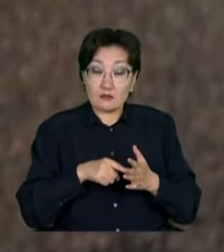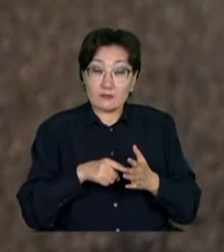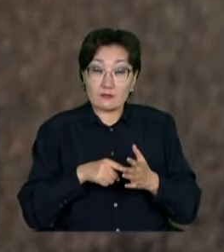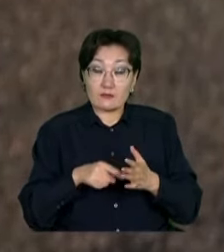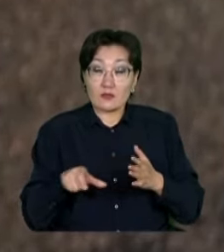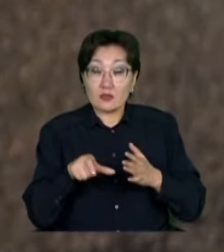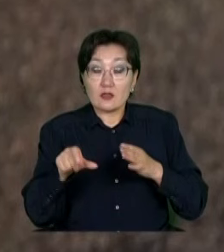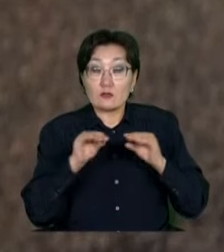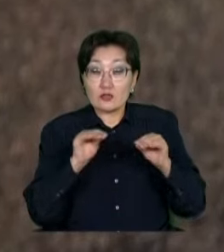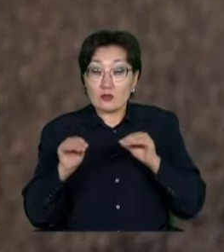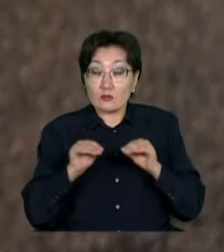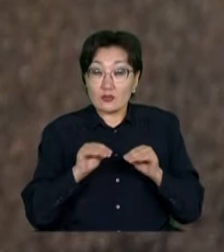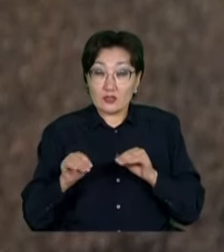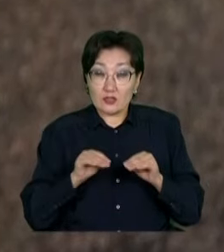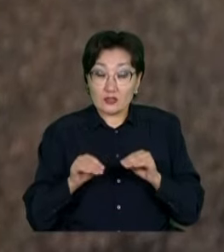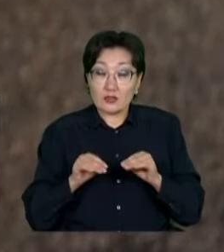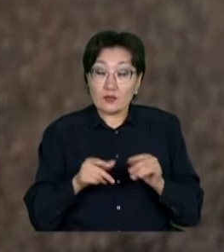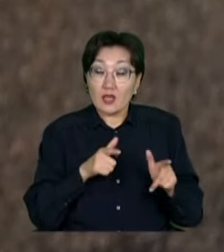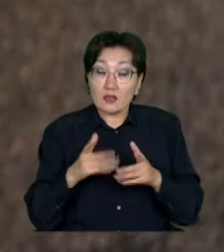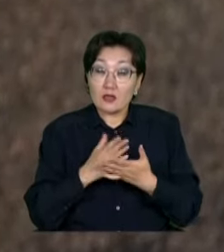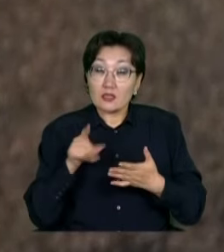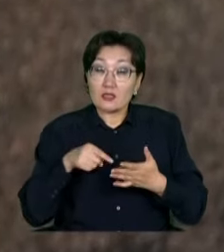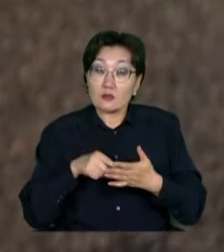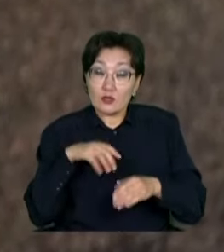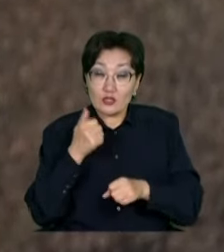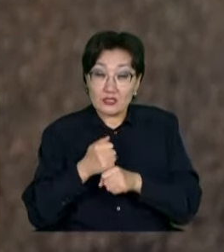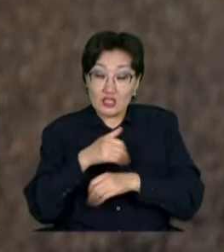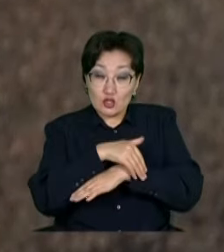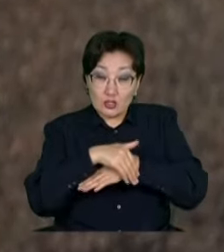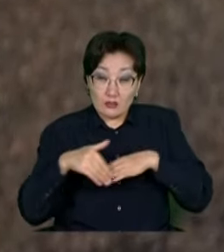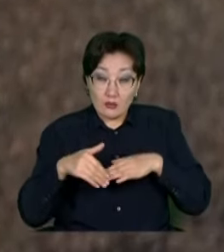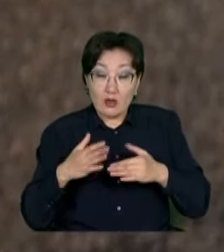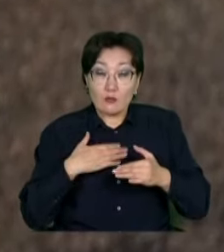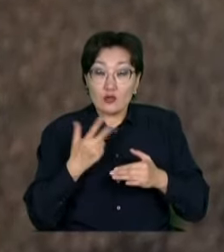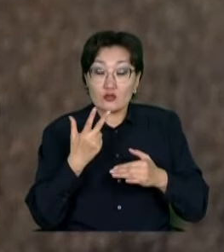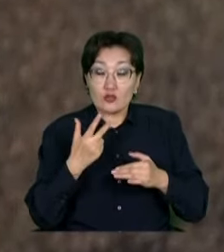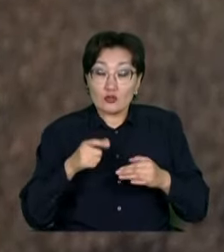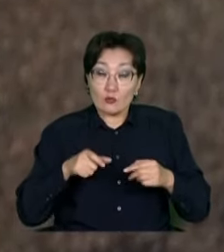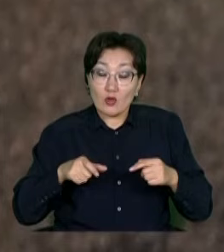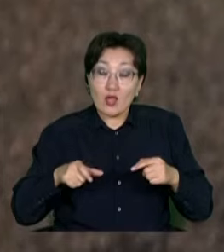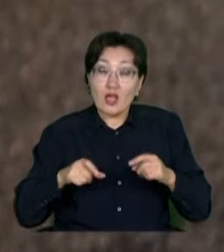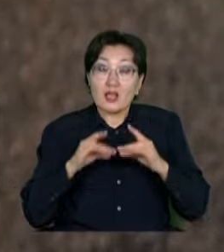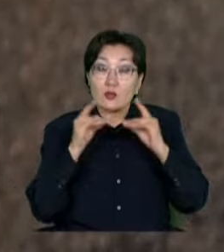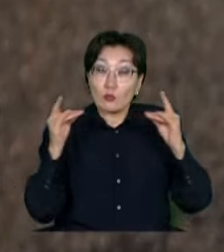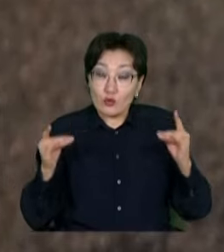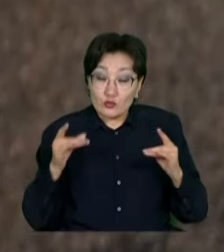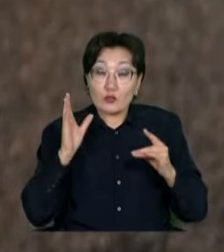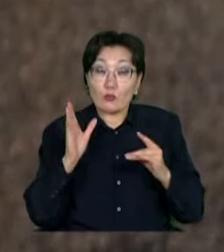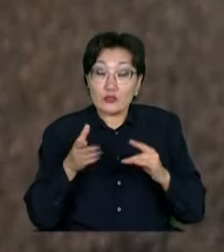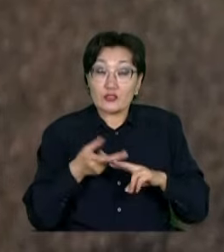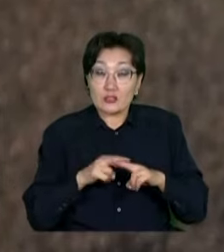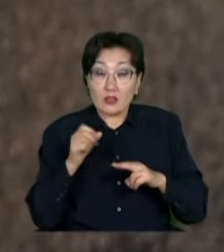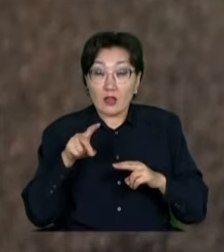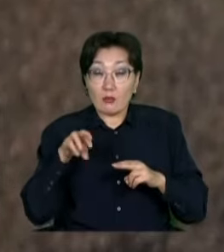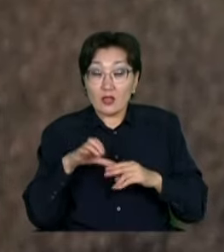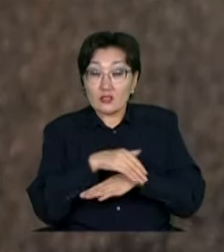жол инфраструктурасын қалыптастырдық. Бұл қаланың негізгі көшелері біз 3 айналма жолдан тұратын болады. Жалпы бұл қазіргі осы Алмас